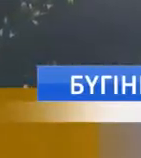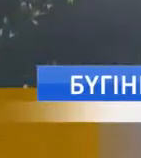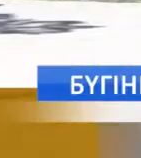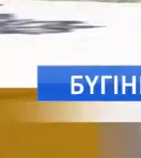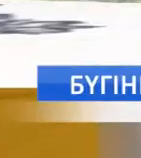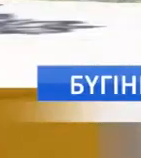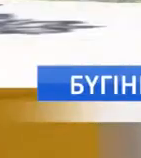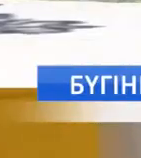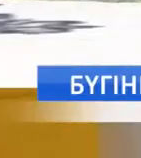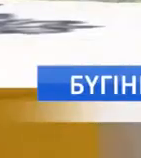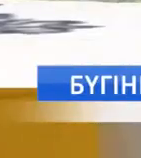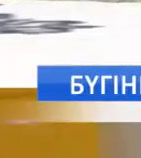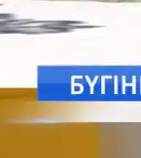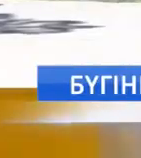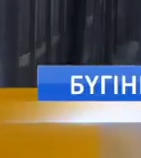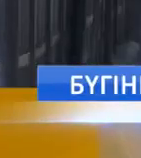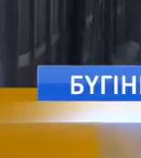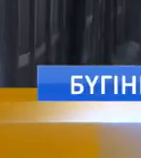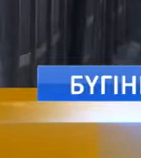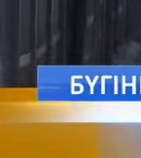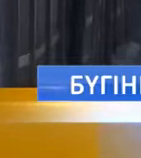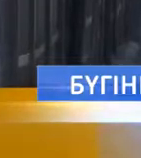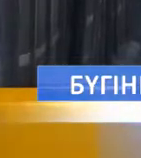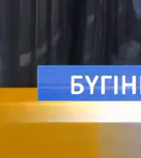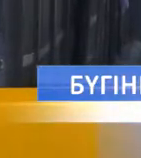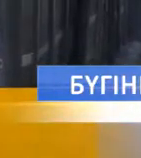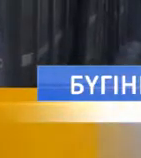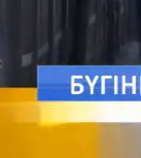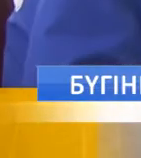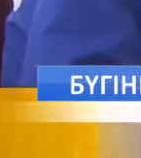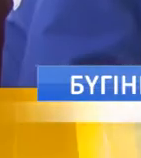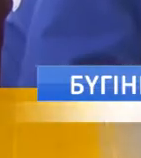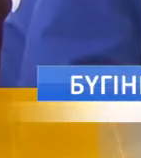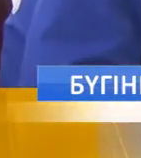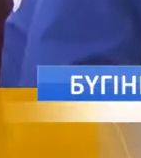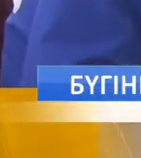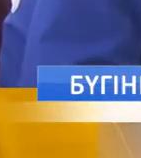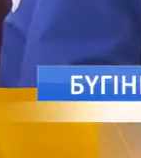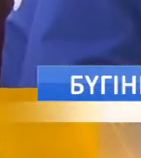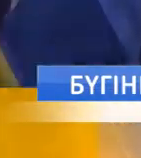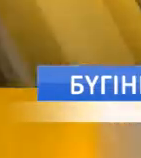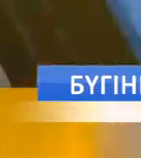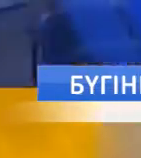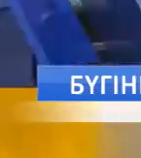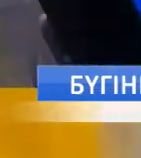Аптабыстықта абай болыңыз. Қазгидромет мамандары ауа температурасының жоғарылайтынын ескертеді.